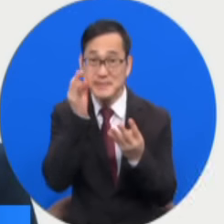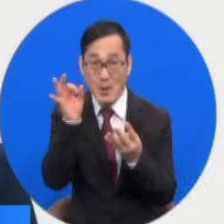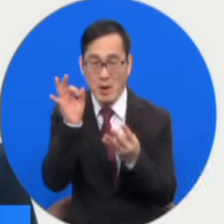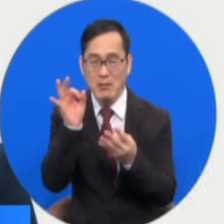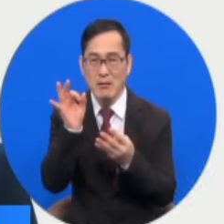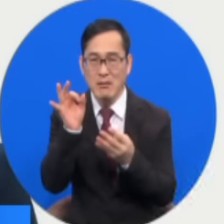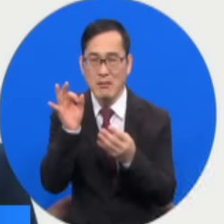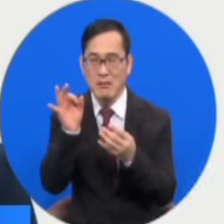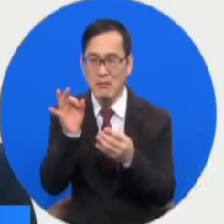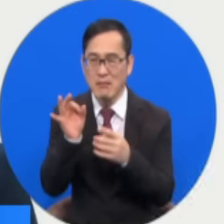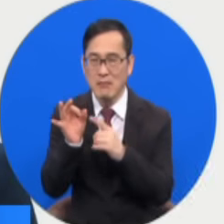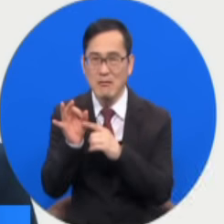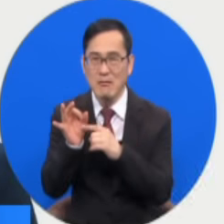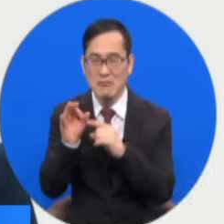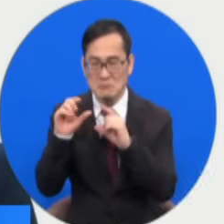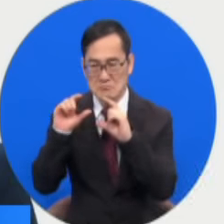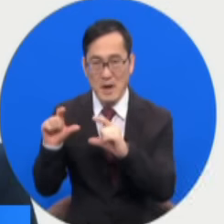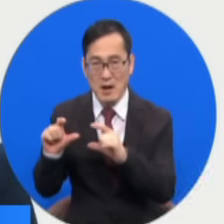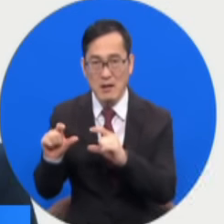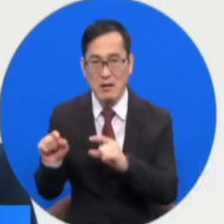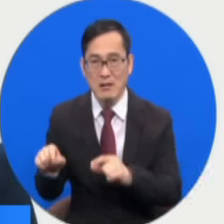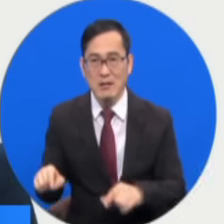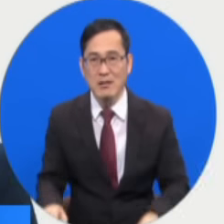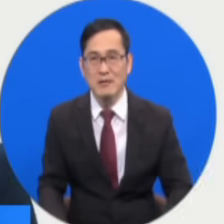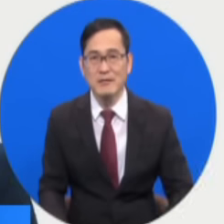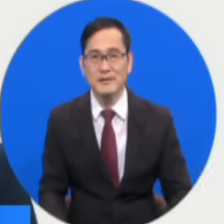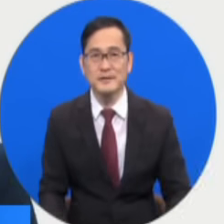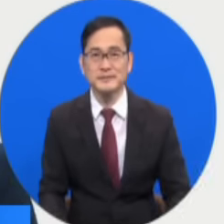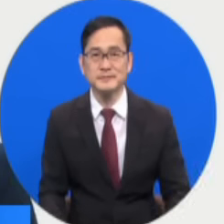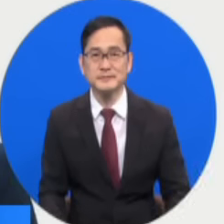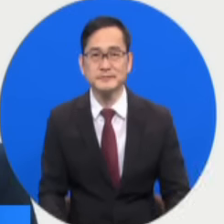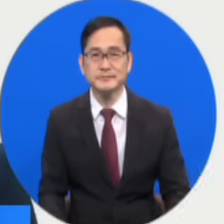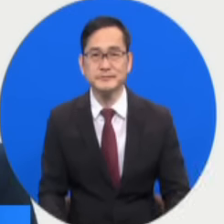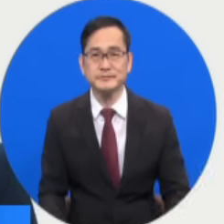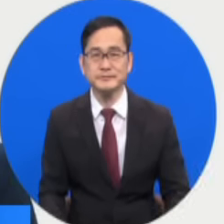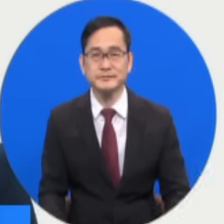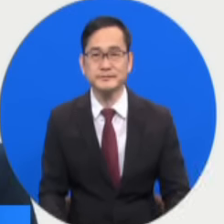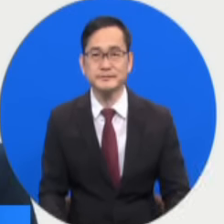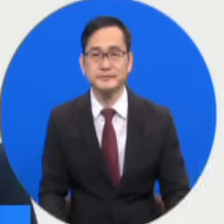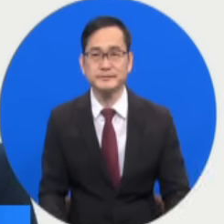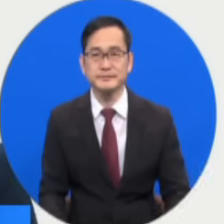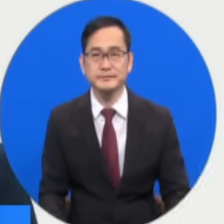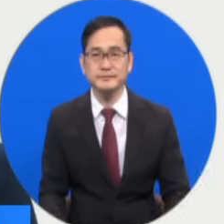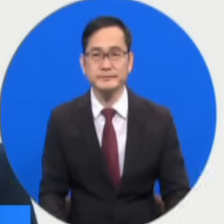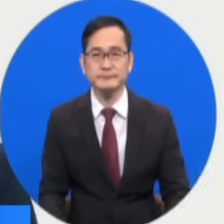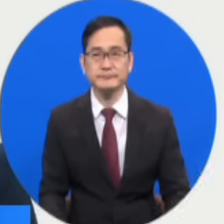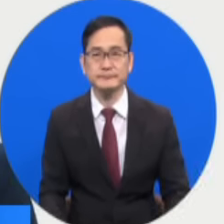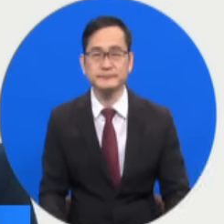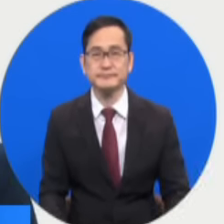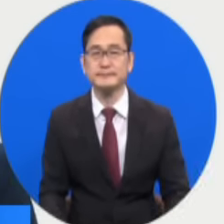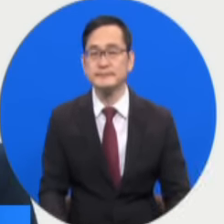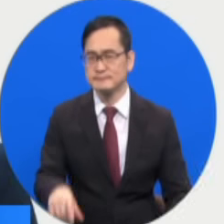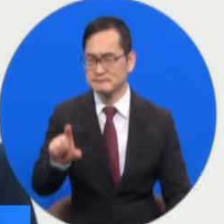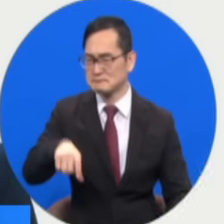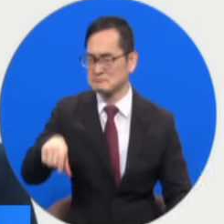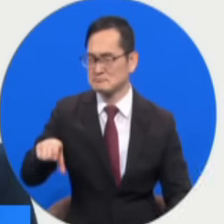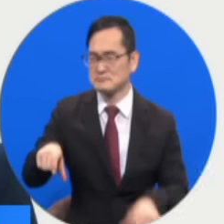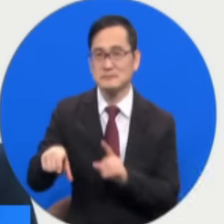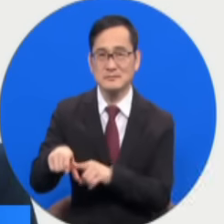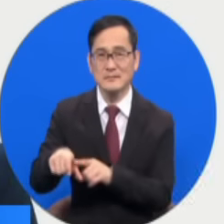상당히 중한 처벌이 된 거예요 뭐 얼마짜리 뭐 몇 천원짜리 몇만 몇 천원 사건이다